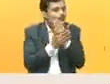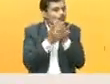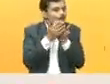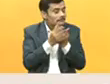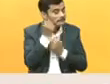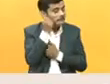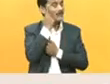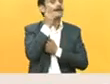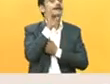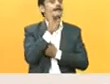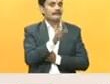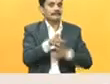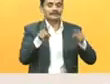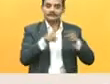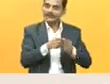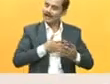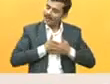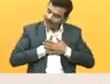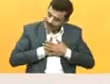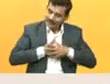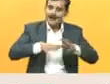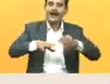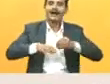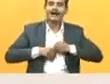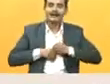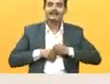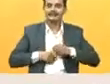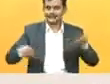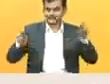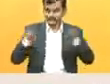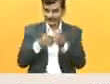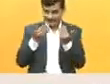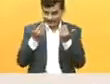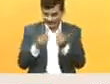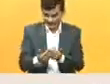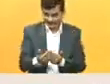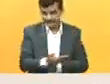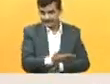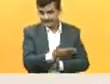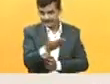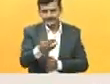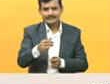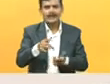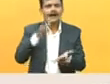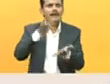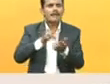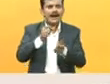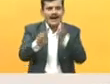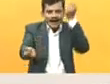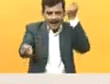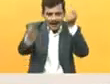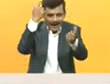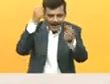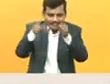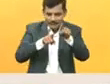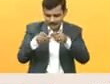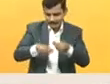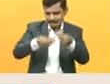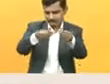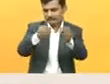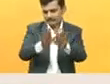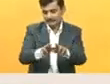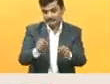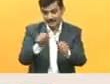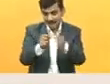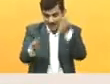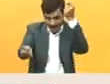हैं, उसे निभाते भी हैं। मैं आपसे असम का एक उदाहरण साझा करना चाहता हूं।